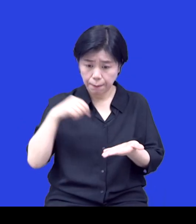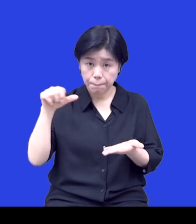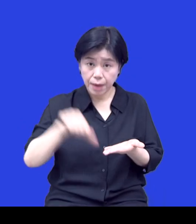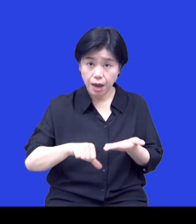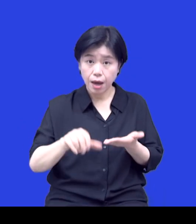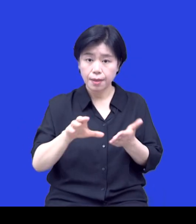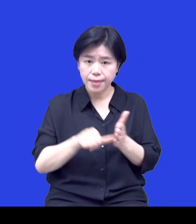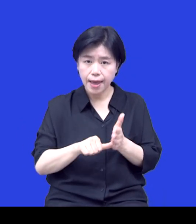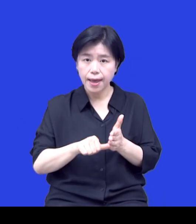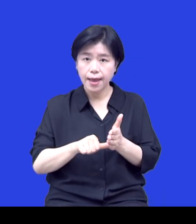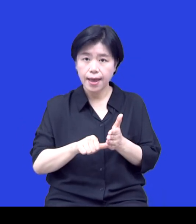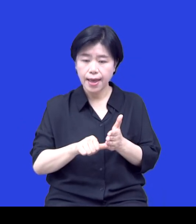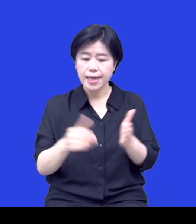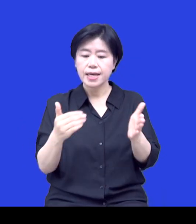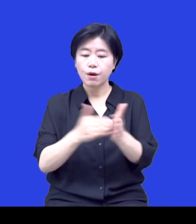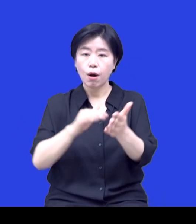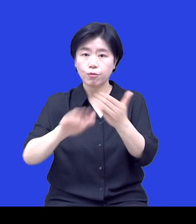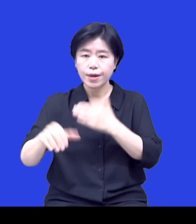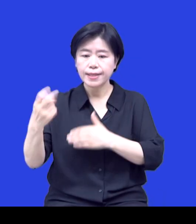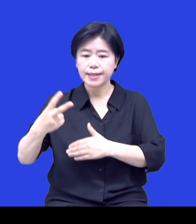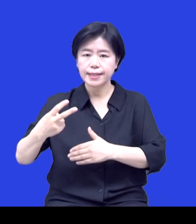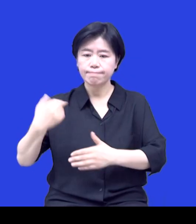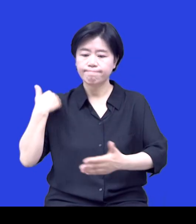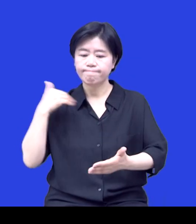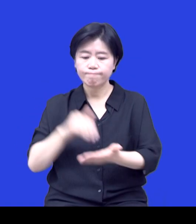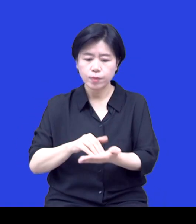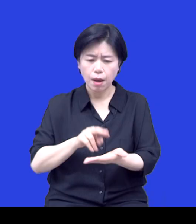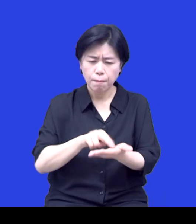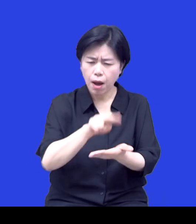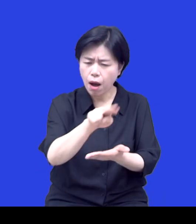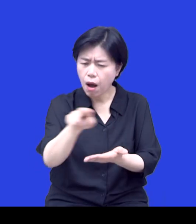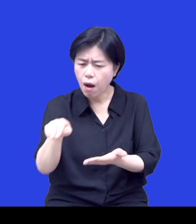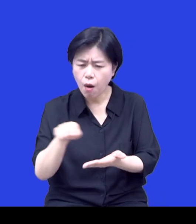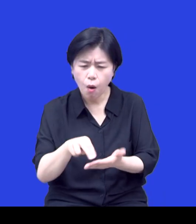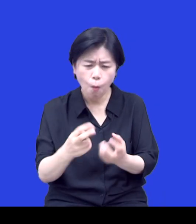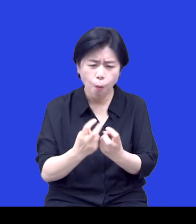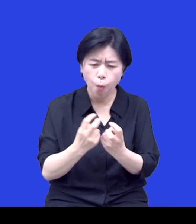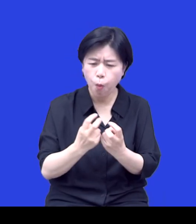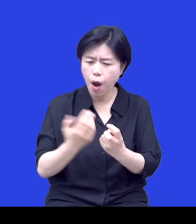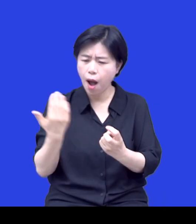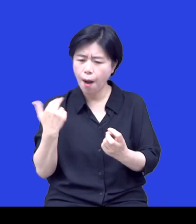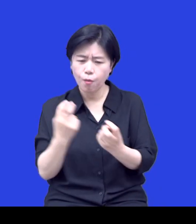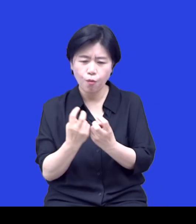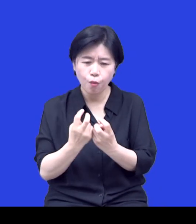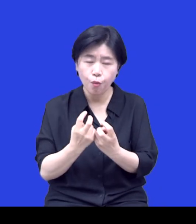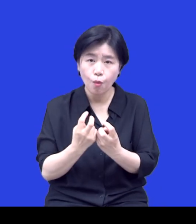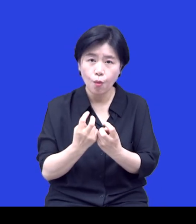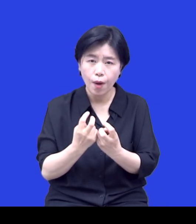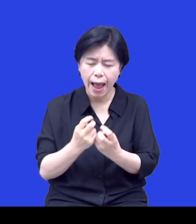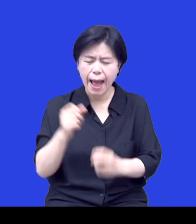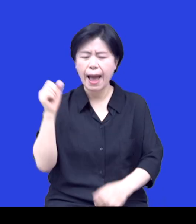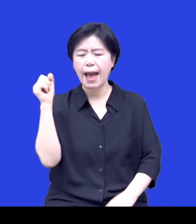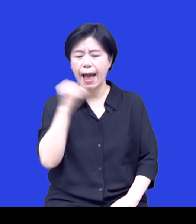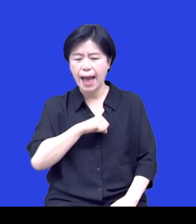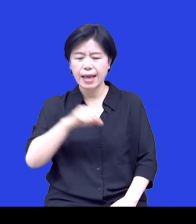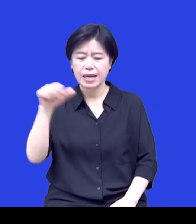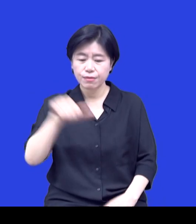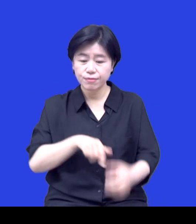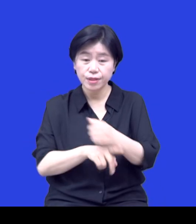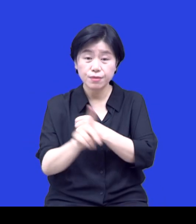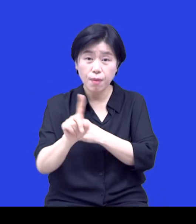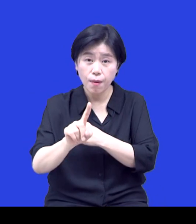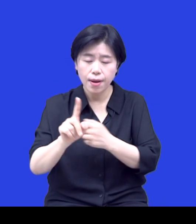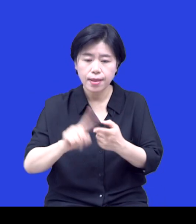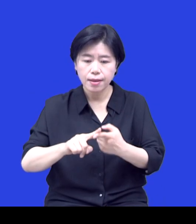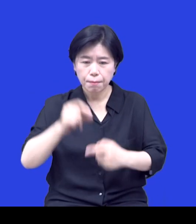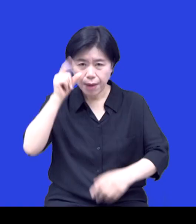게 이유를 모르고 이기는 것보다 더 중요하거든요. 그런데 우리는 그걸 잘 안 해요. 네. 힘드니까 빨리 좀 지났으면 좋겠습니다.